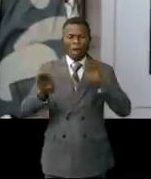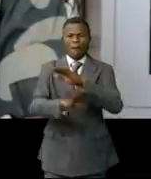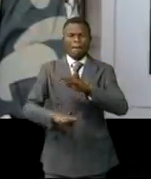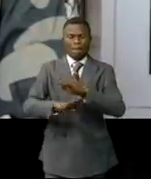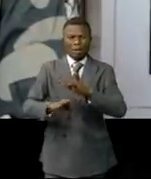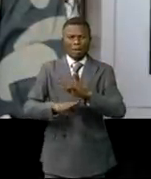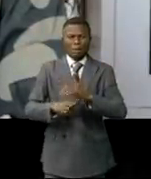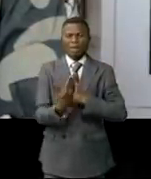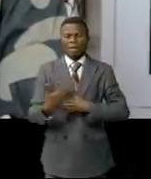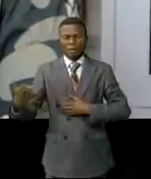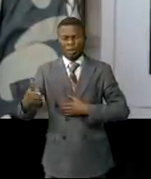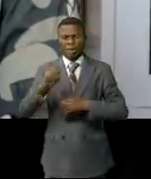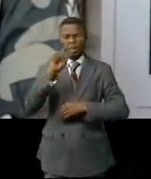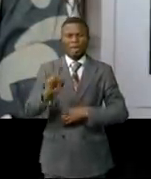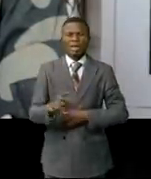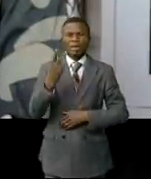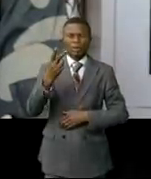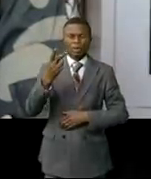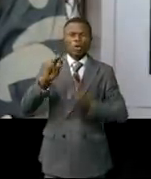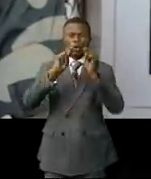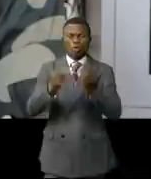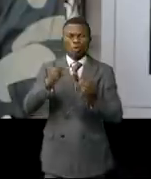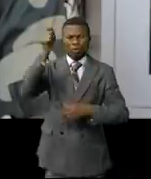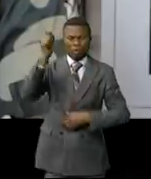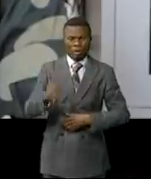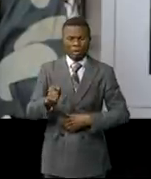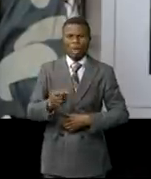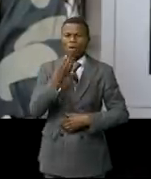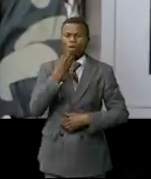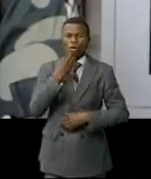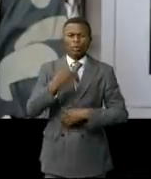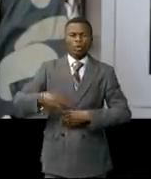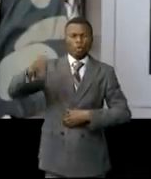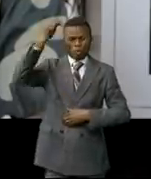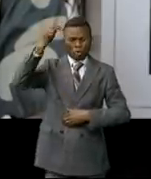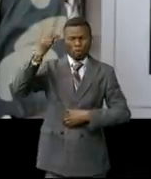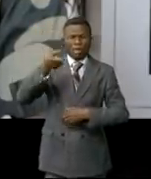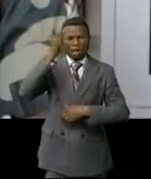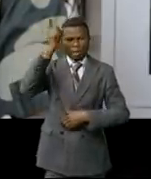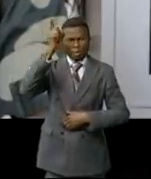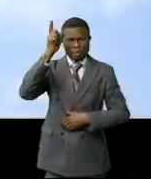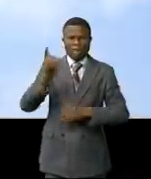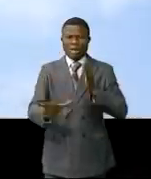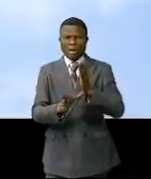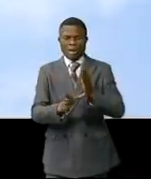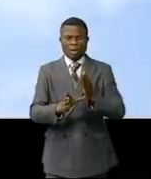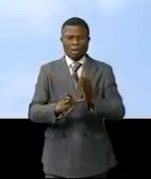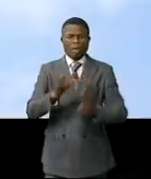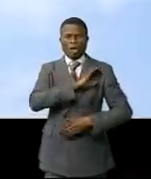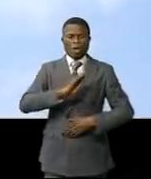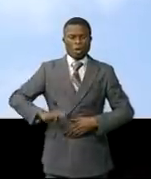centrale de la 32e région militaire. Commissaire supérieur principal, Kamboloa Mumbwe Laurent, assistant du vice-gouverneur